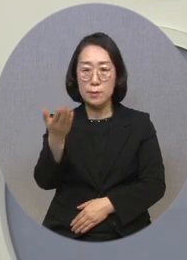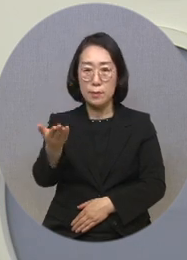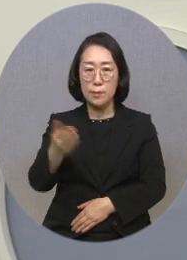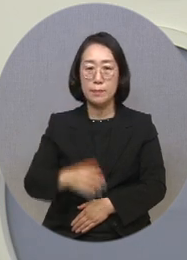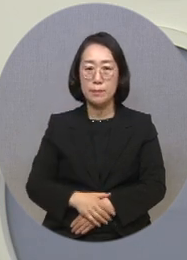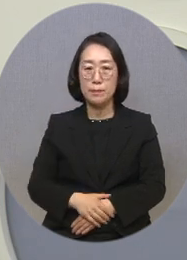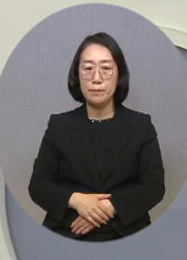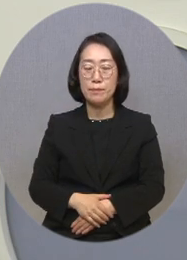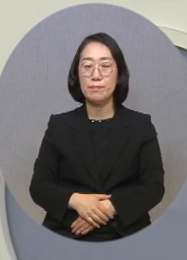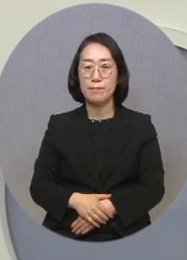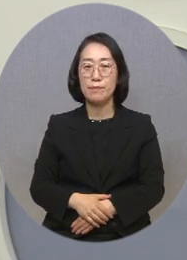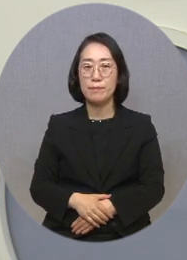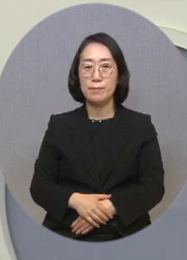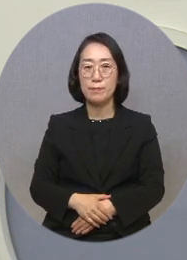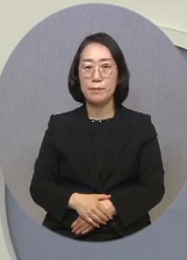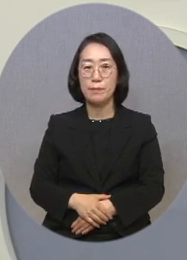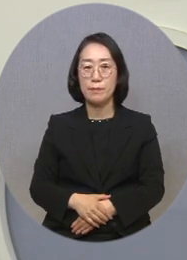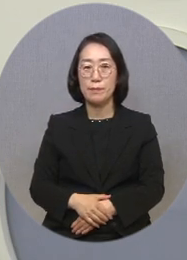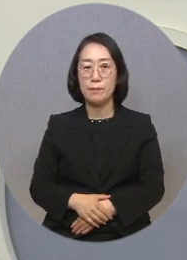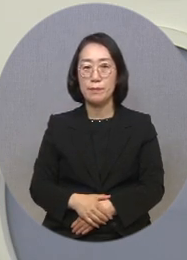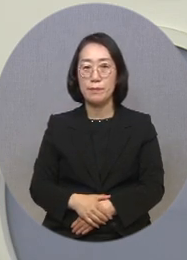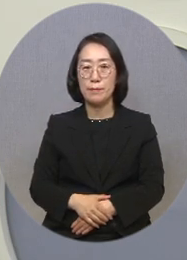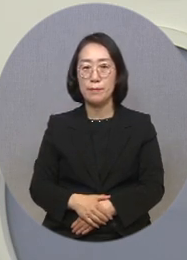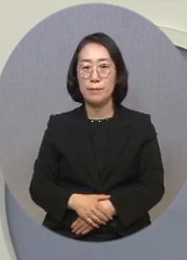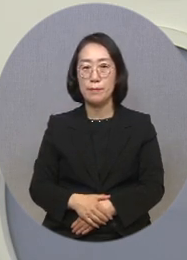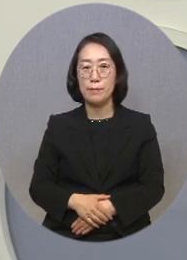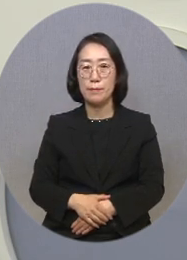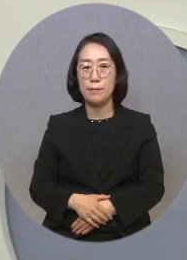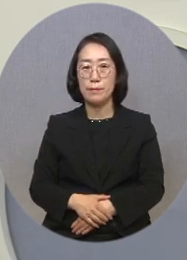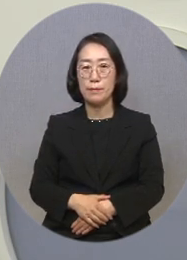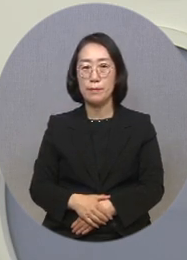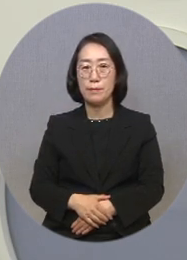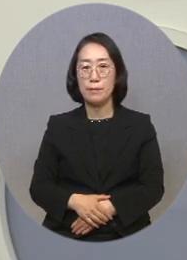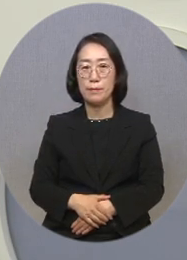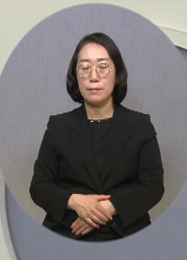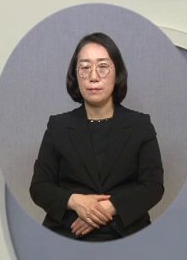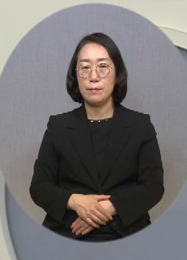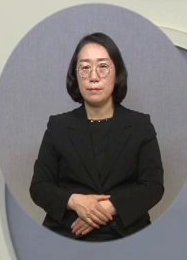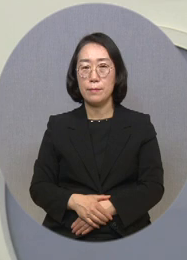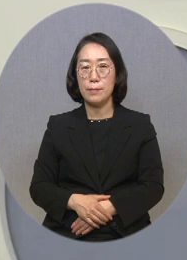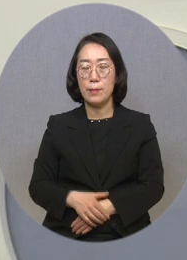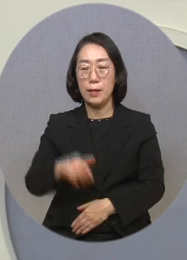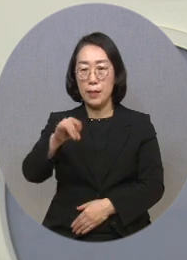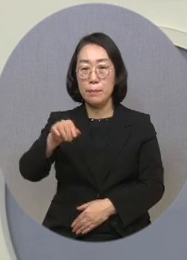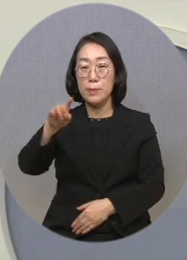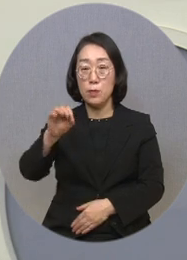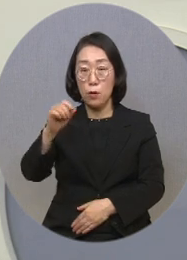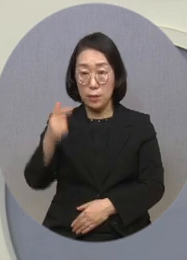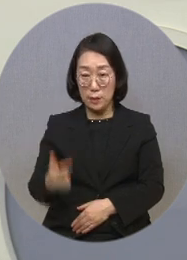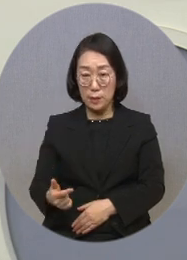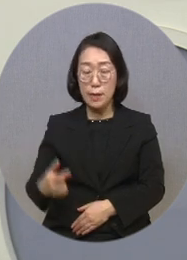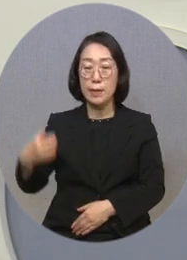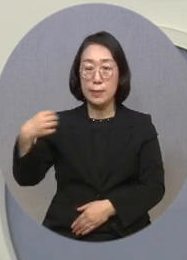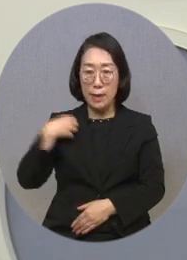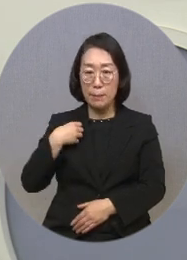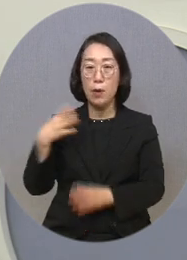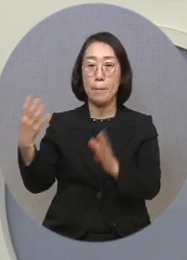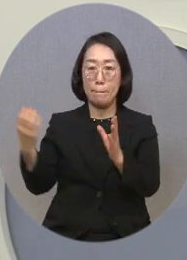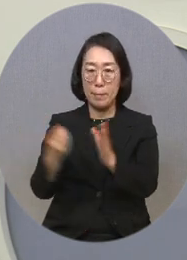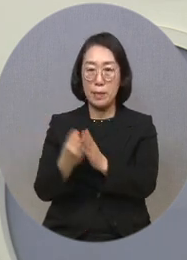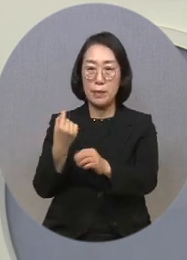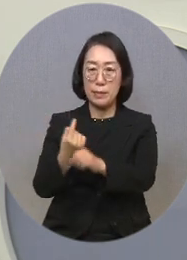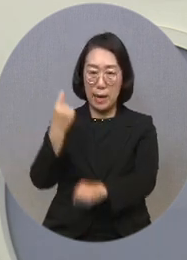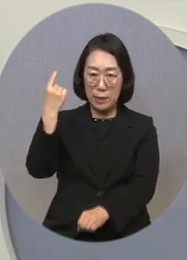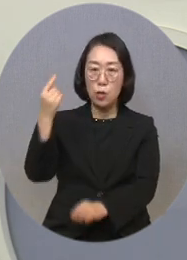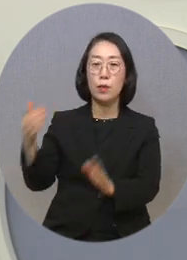딱 한마디로 본다면 김정은의 그 임기 사명은 사실은 다 끝났어요. 작년으로.